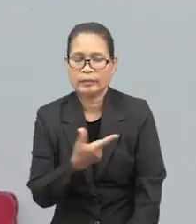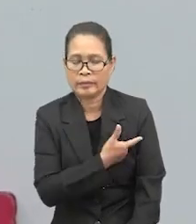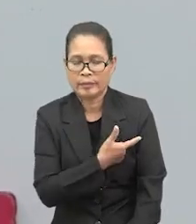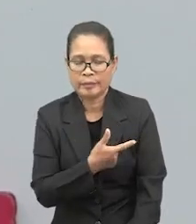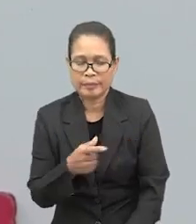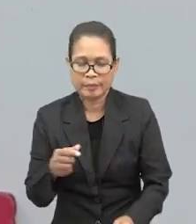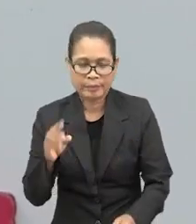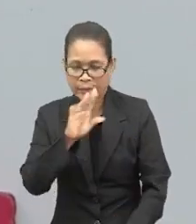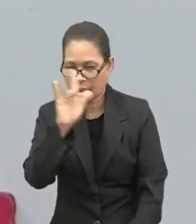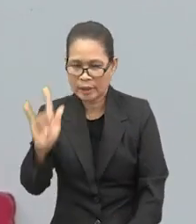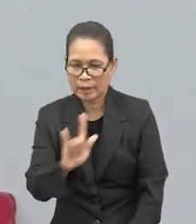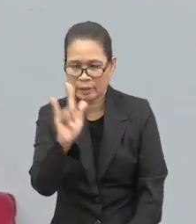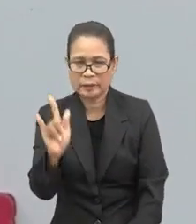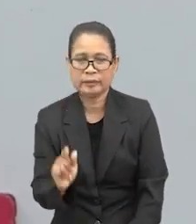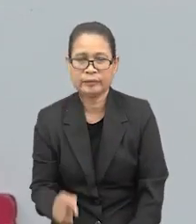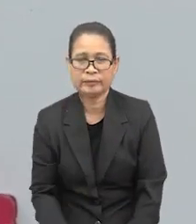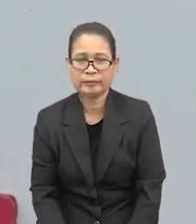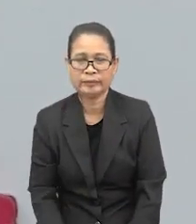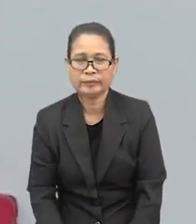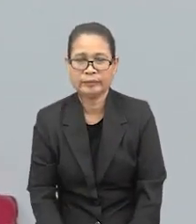đói prà